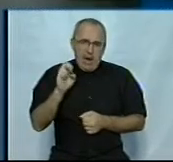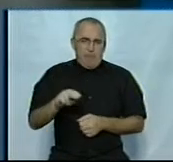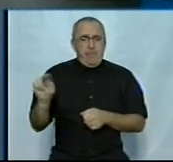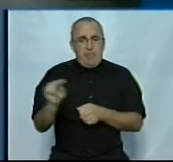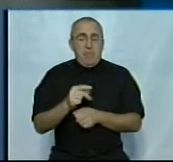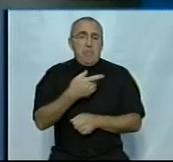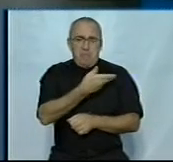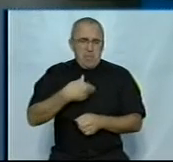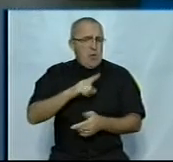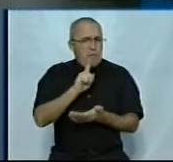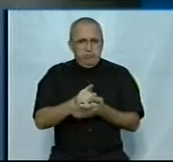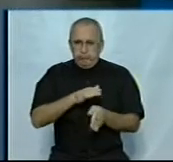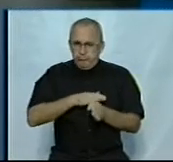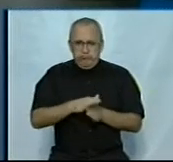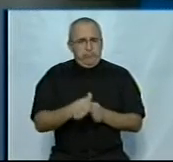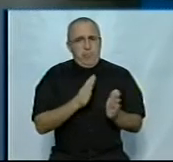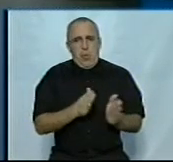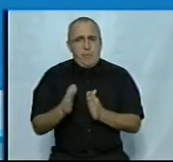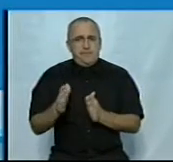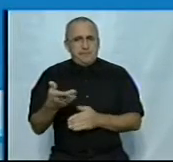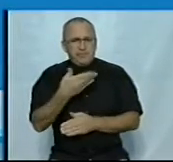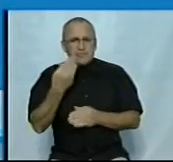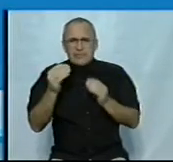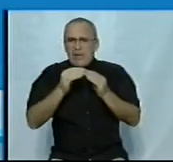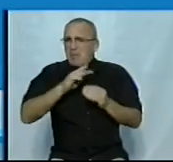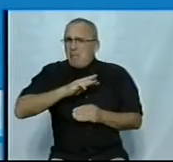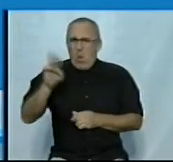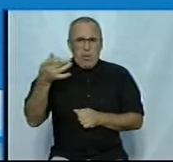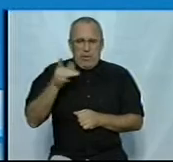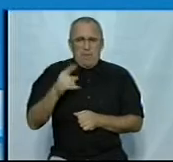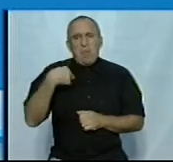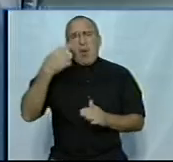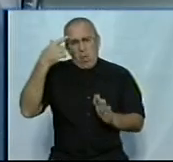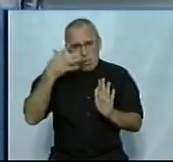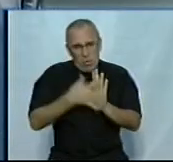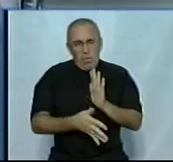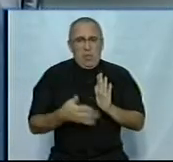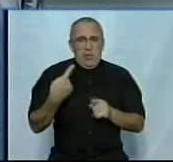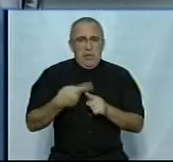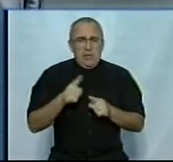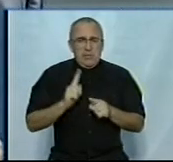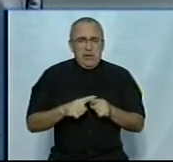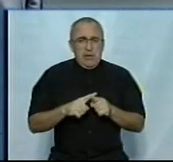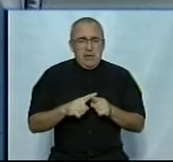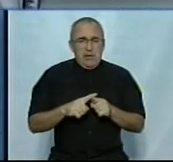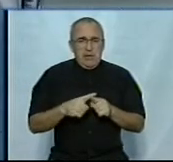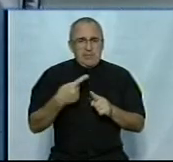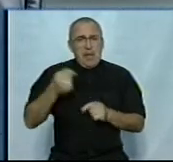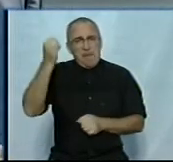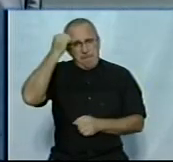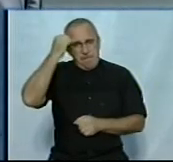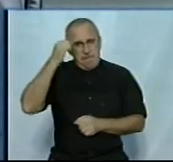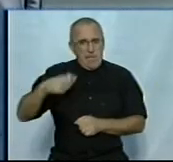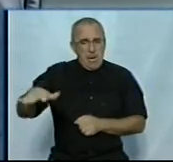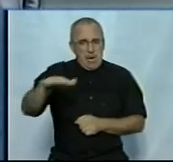ми це зробимо, обов'язковий порядок. Ви розумієте, що це десятки мільйонів гривень? Ми розуміємо, що це десятки мільйонів, і я розумію, я